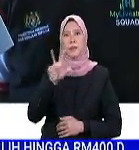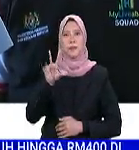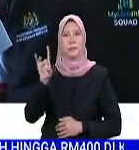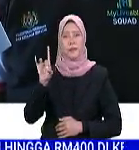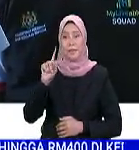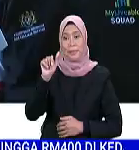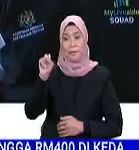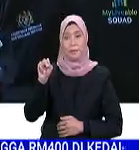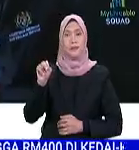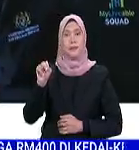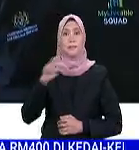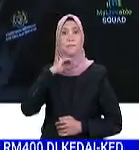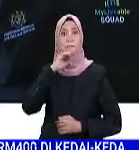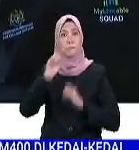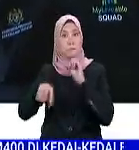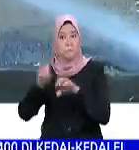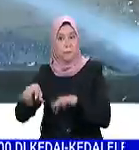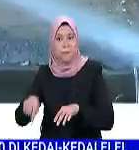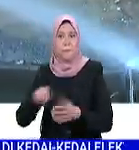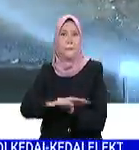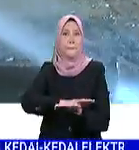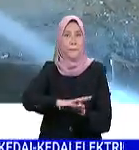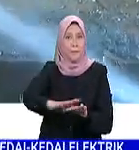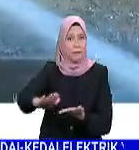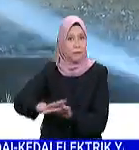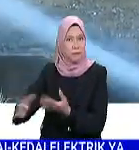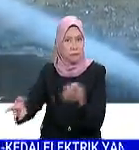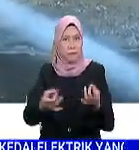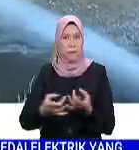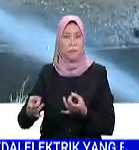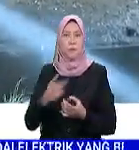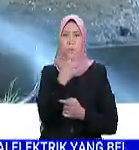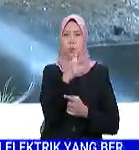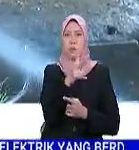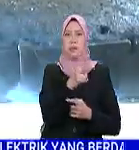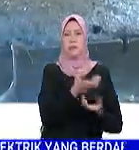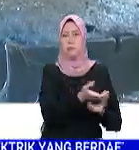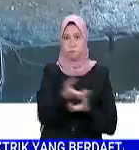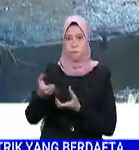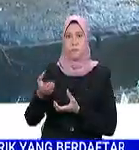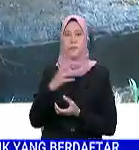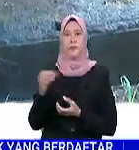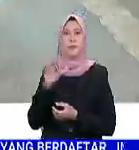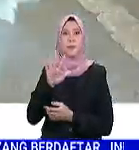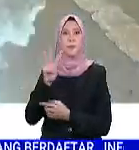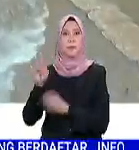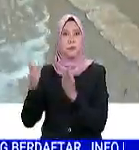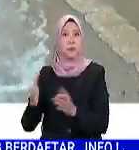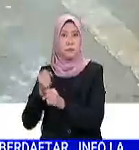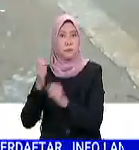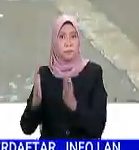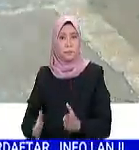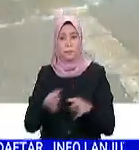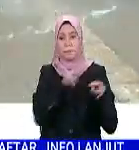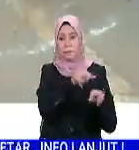438 tan sisa banjir dibersihkan. Ia melibatkan 112 jentera dan 354 pekerja di bawah